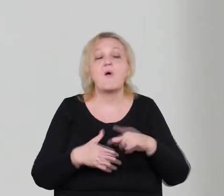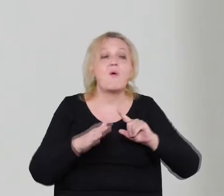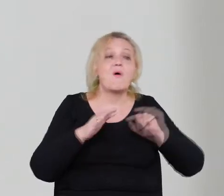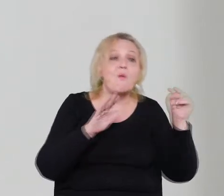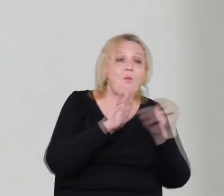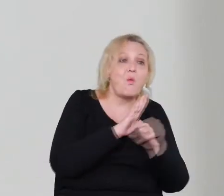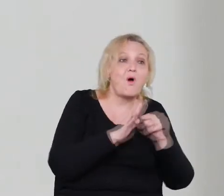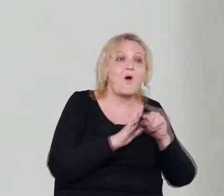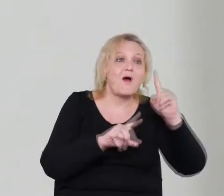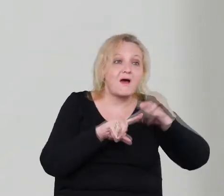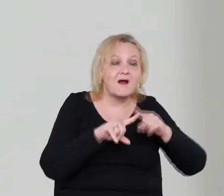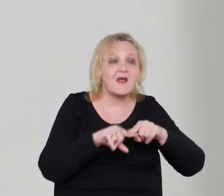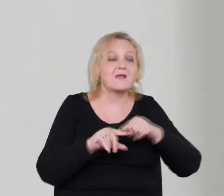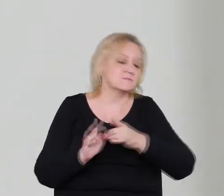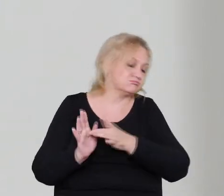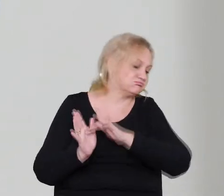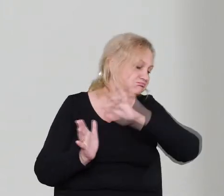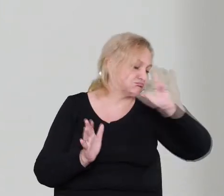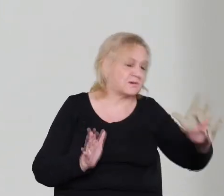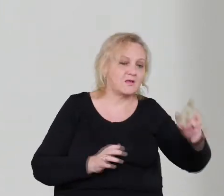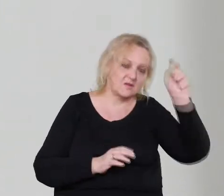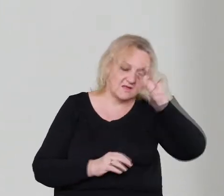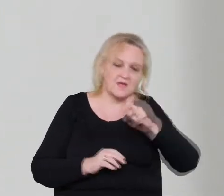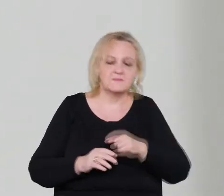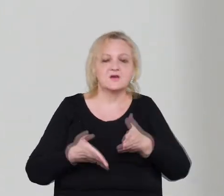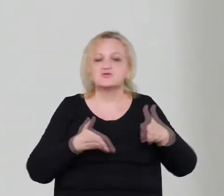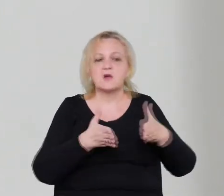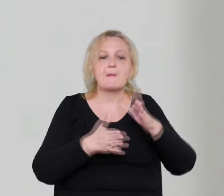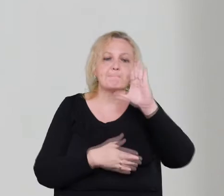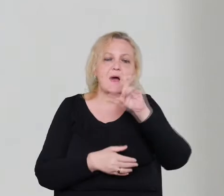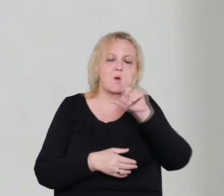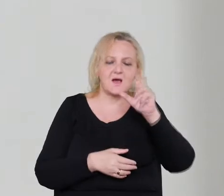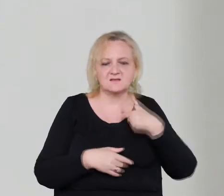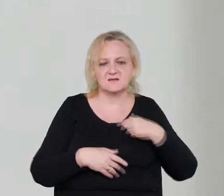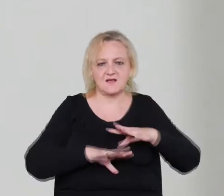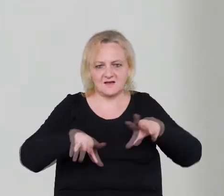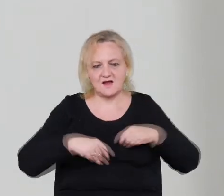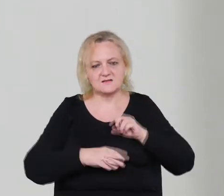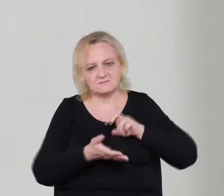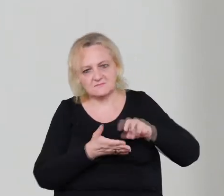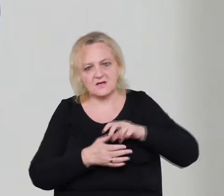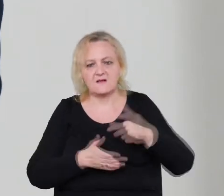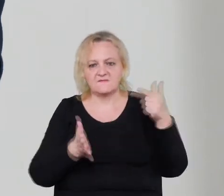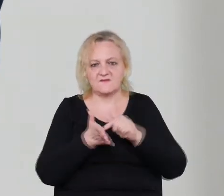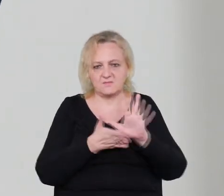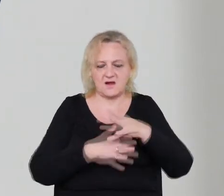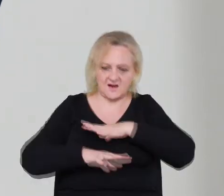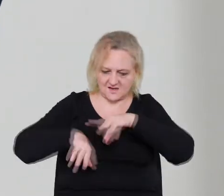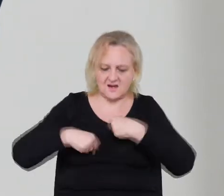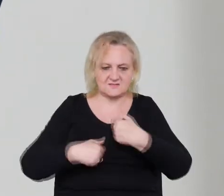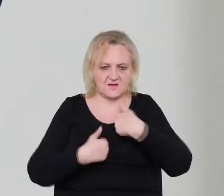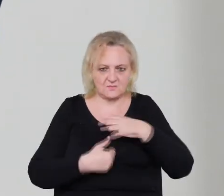z Grecji do Niemiec całą też tak Bałkański który jest zamknięty całą tą tą trasę w 2015 roku